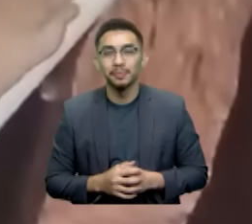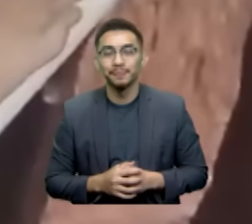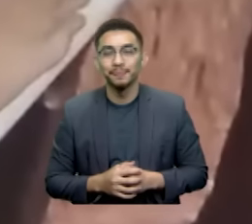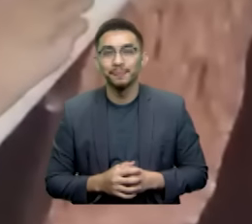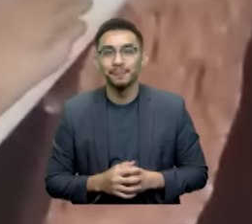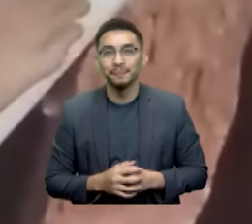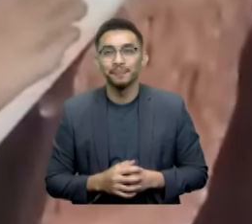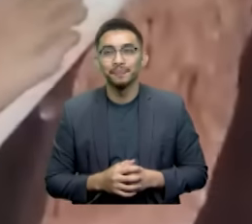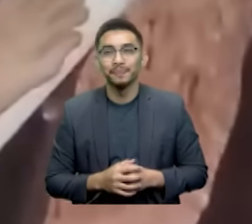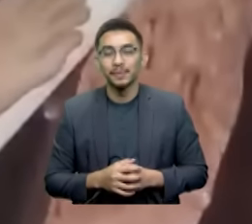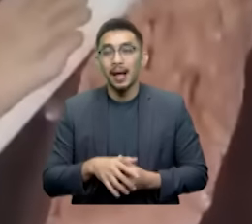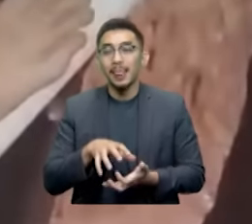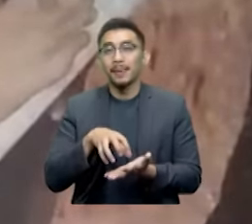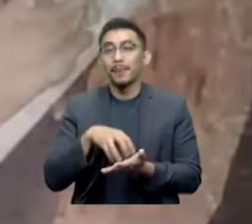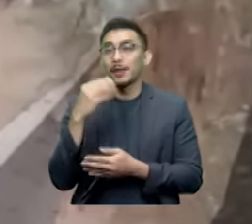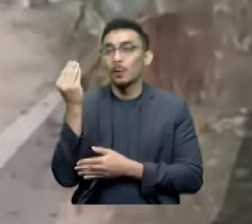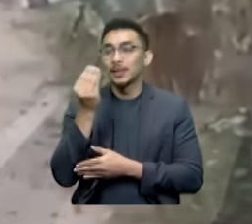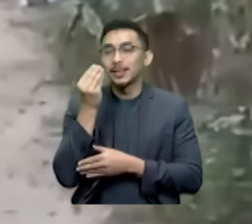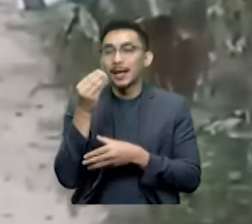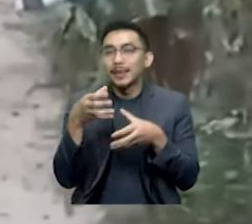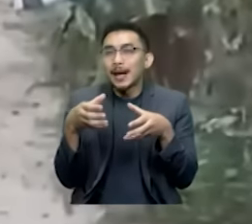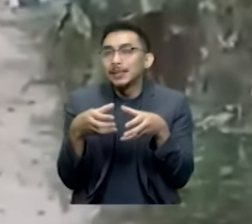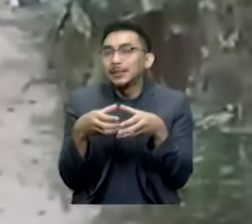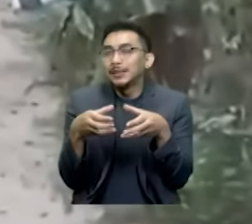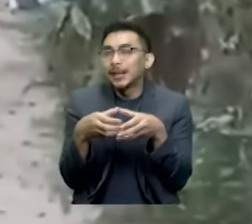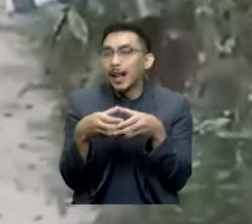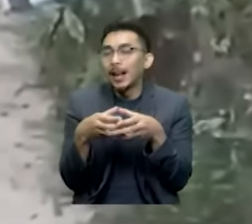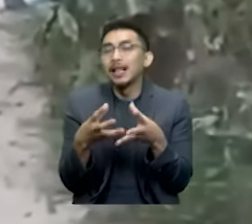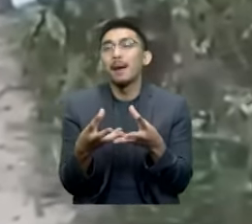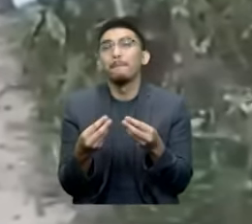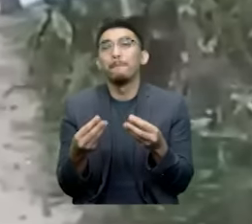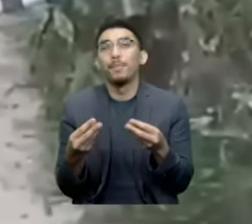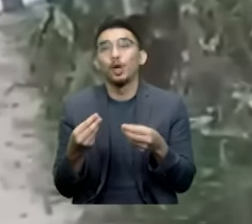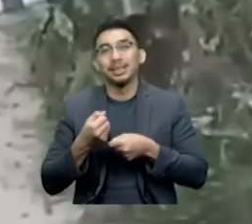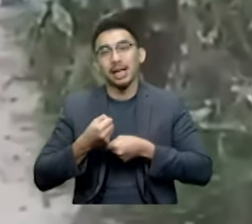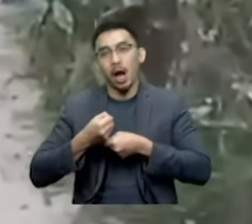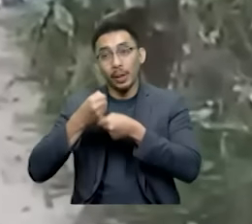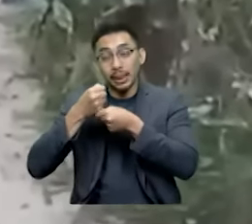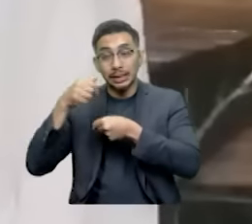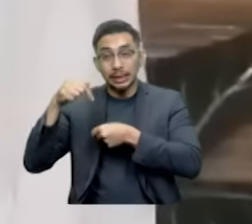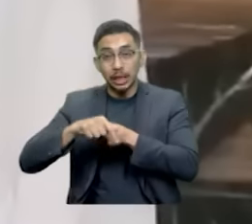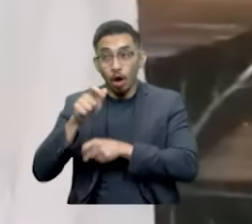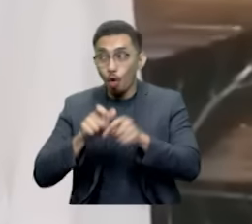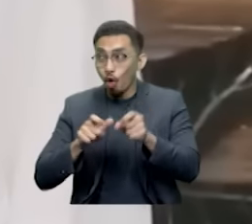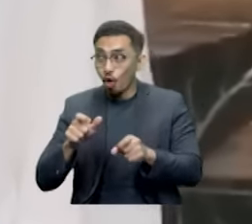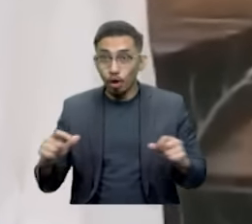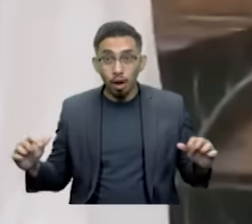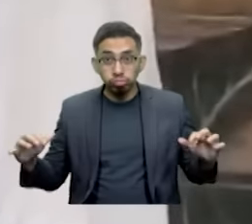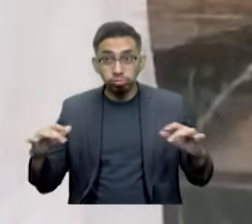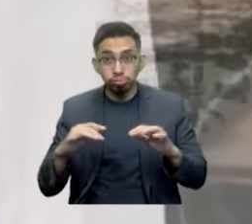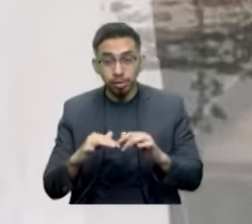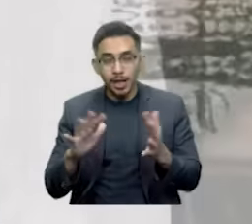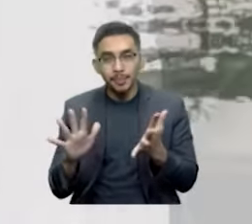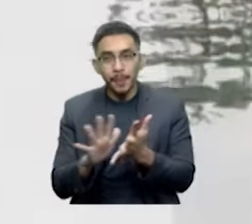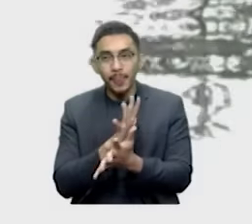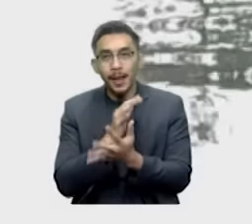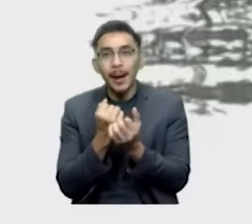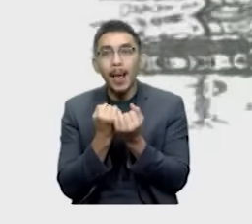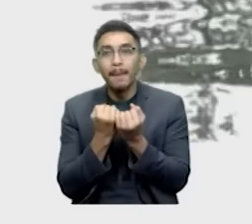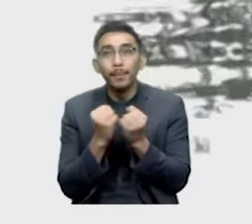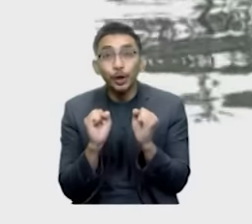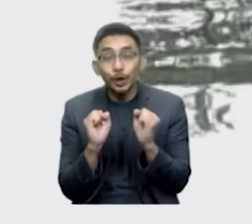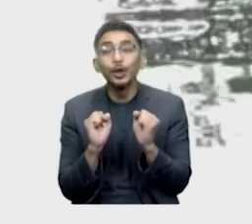Sebuah tempat wisata mini di tengah perkebunan sawit ini menjadi incaran pengunjung untuk menghabiskan waktu liburan. Tempat